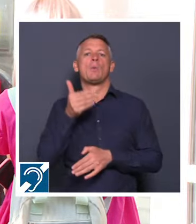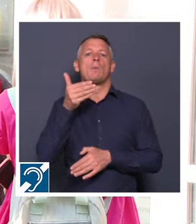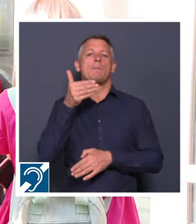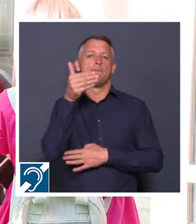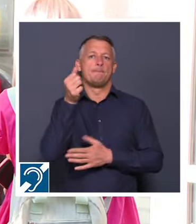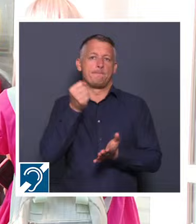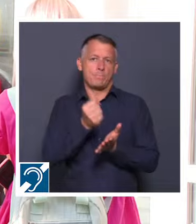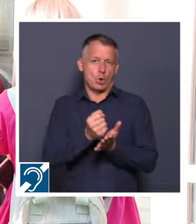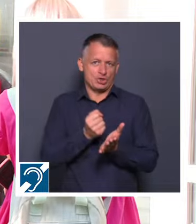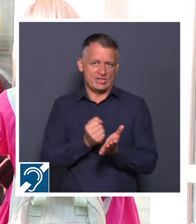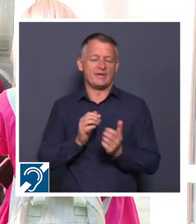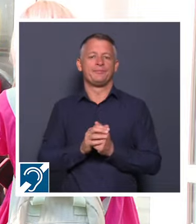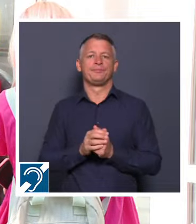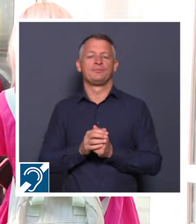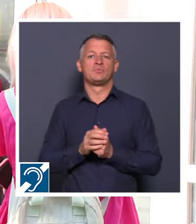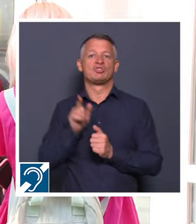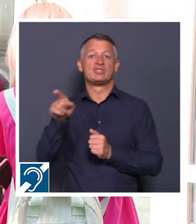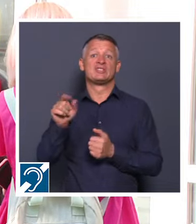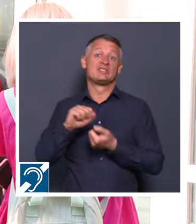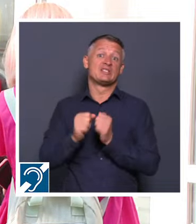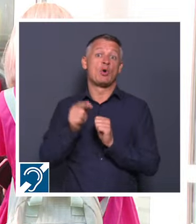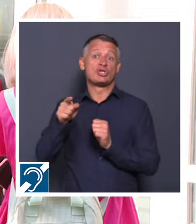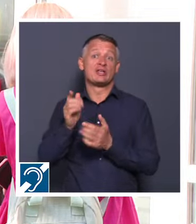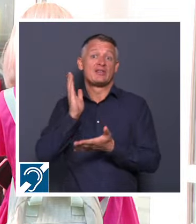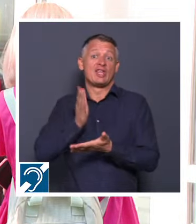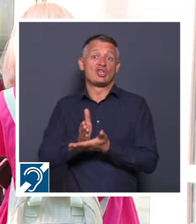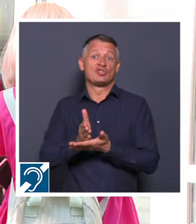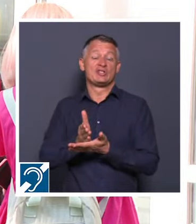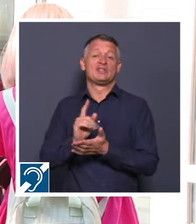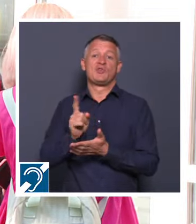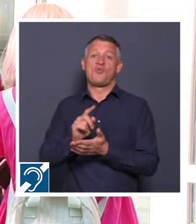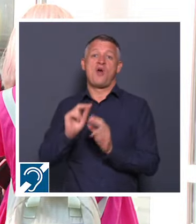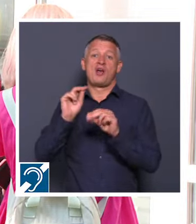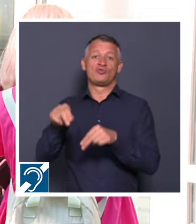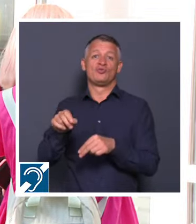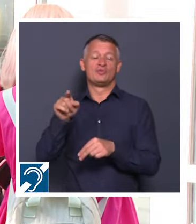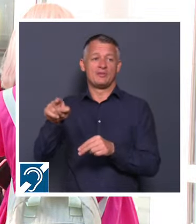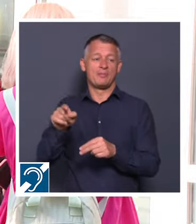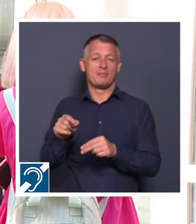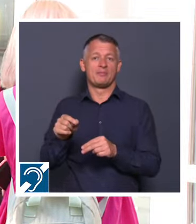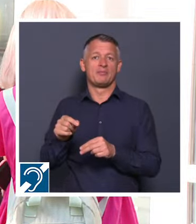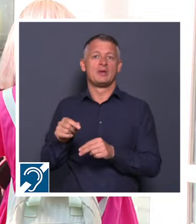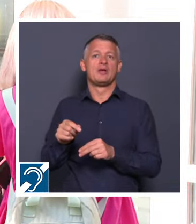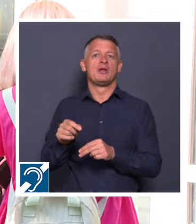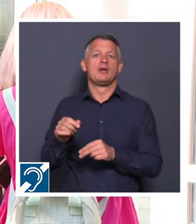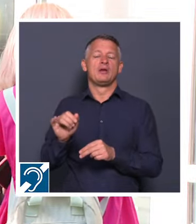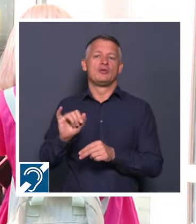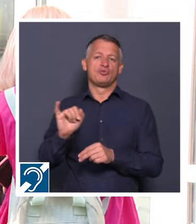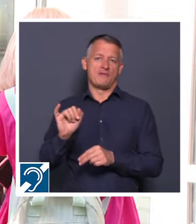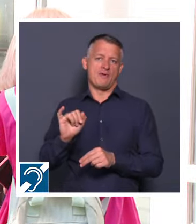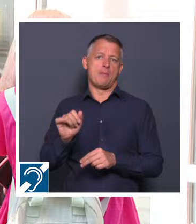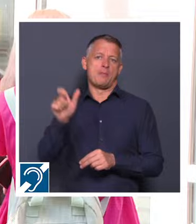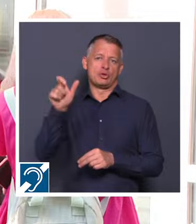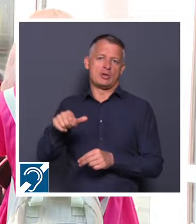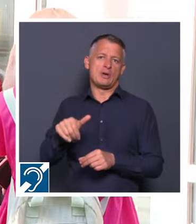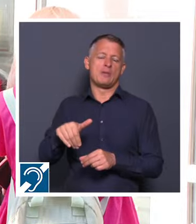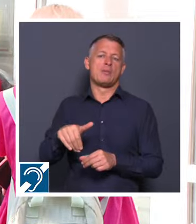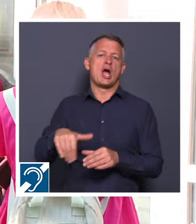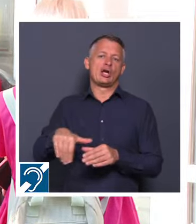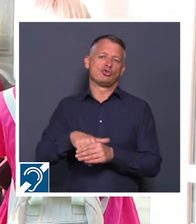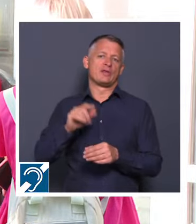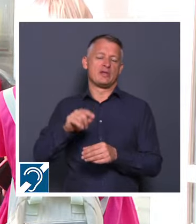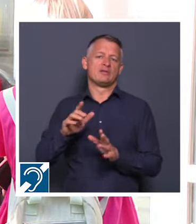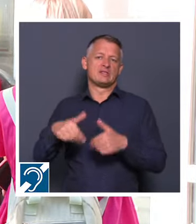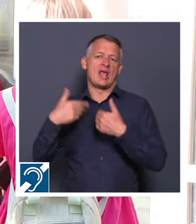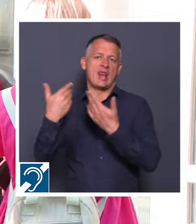acea decizie de recalculare nu a intrat în livrare, nu a ajuns încă pe mâna unui poștaș care, bineînțeles, să le